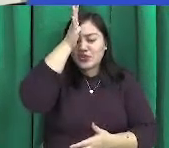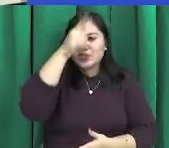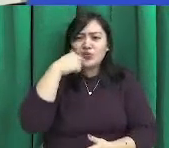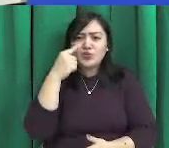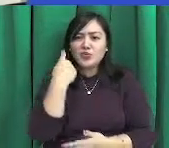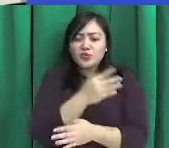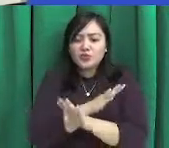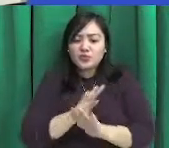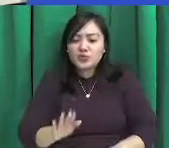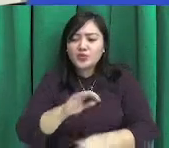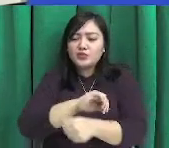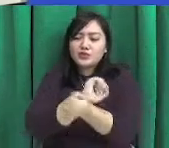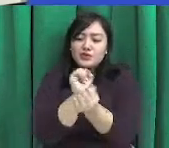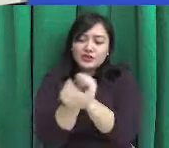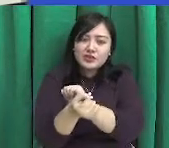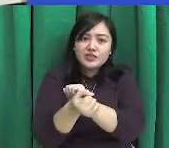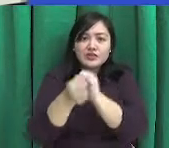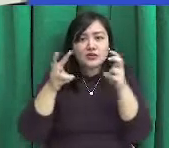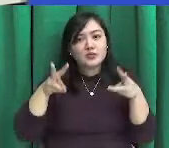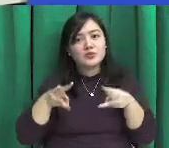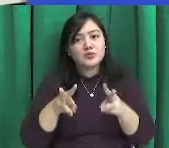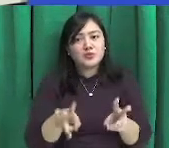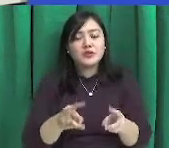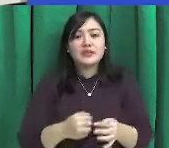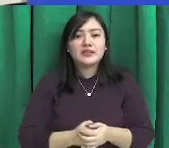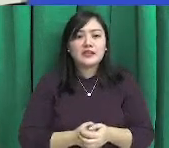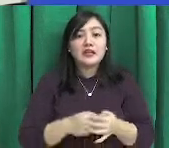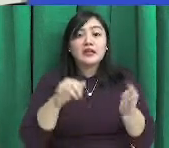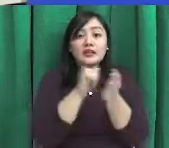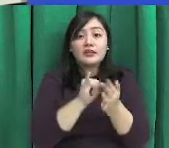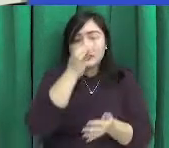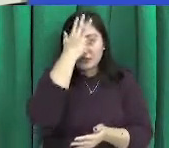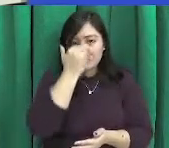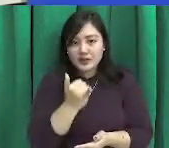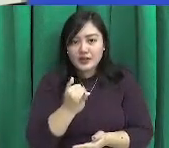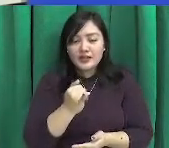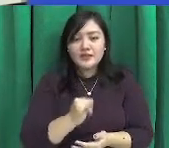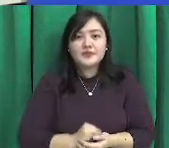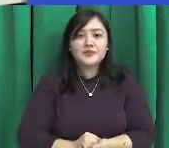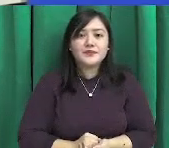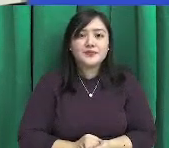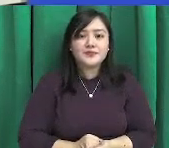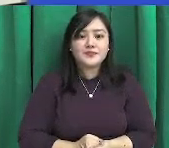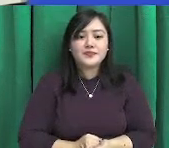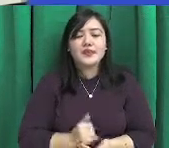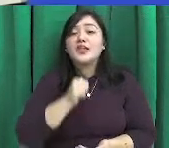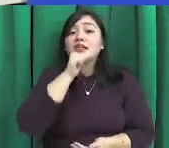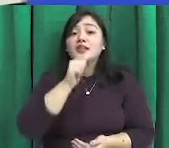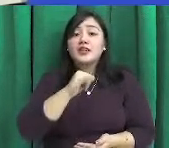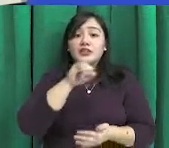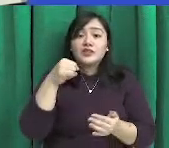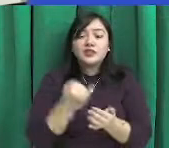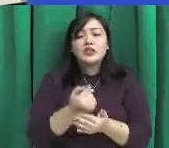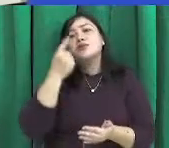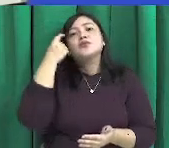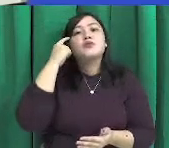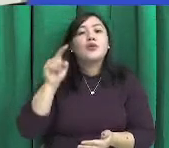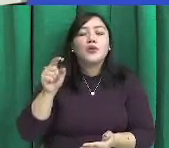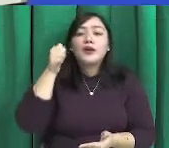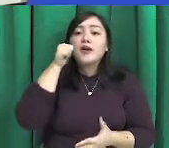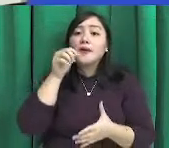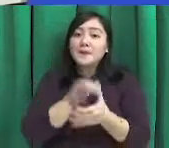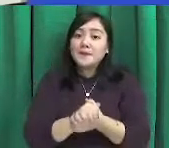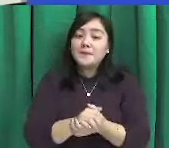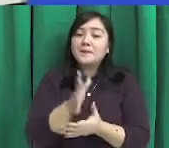now kaya nga po dito, sana umakita rin ng mga, hindi lamang po ng ilang mga kababaihan, hindi lamang po ito